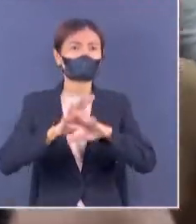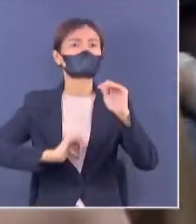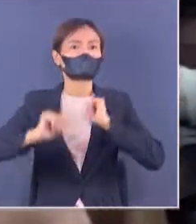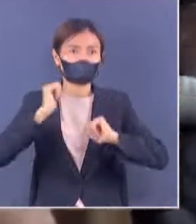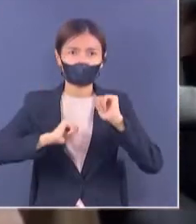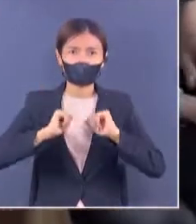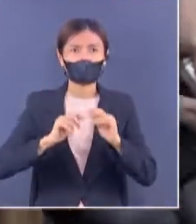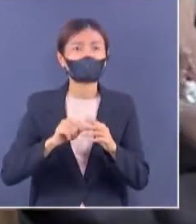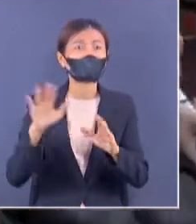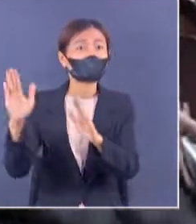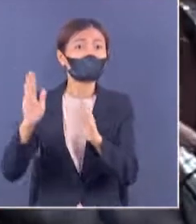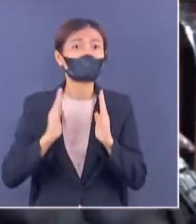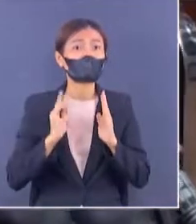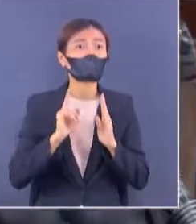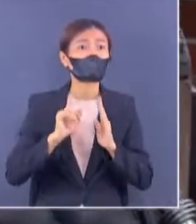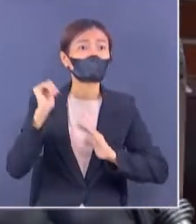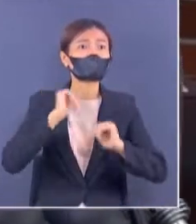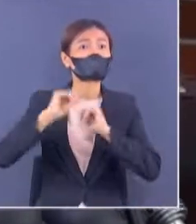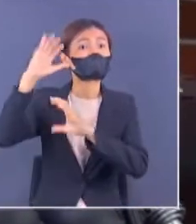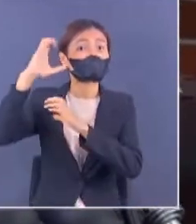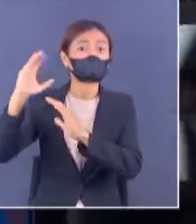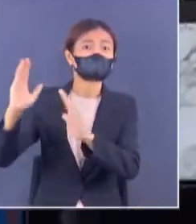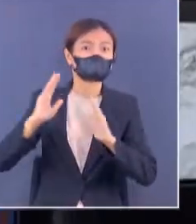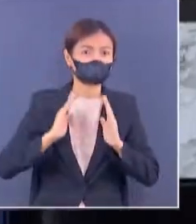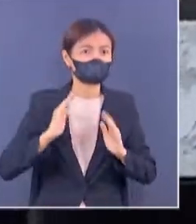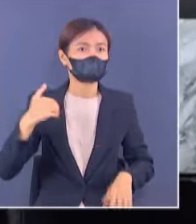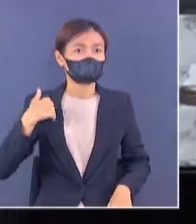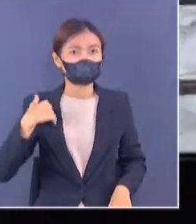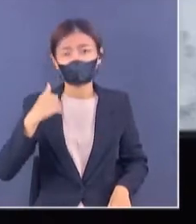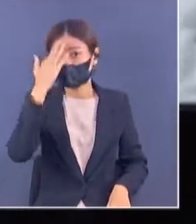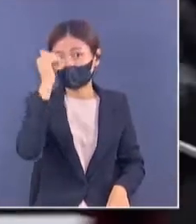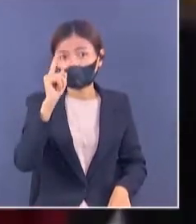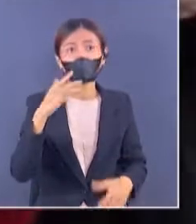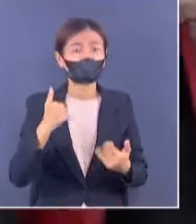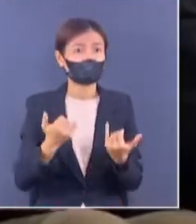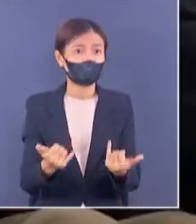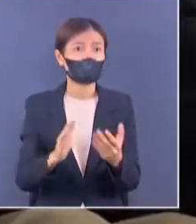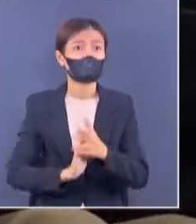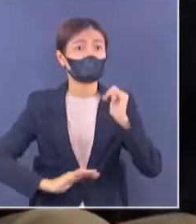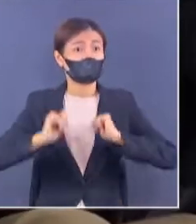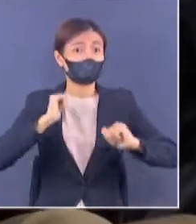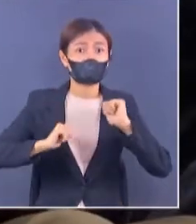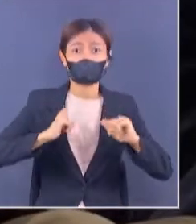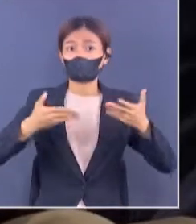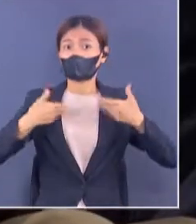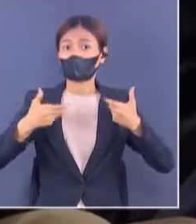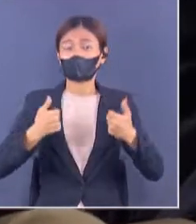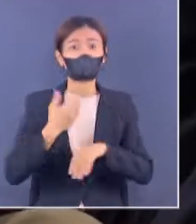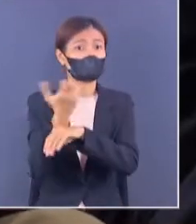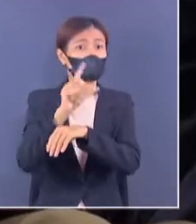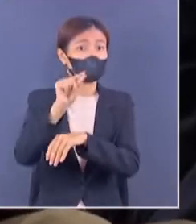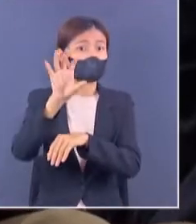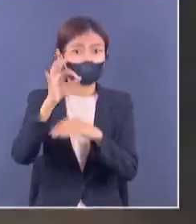าพยนตร์จากไลโอโคตรแย่ยักษ์พร้อมย้ำเลยค่ะว่ารายการฮอลลีวูดเกมไนท์ไทยแลนด์ภายใต้ชายคาบ้านหลังใ